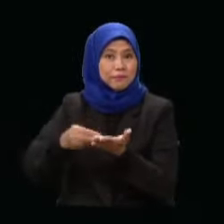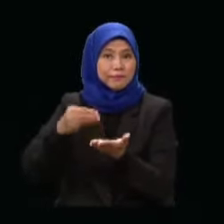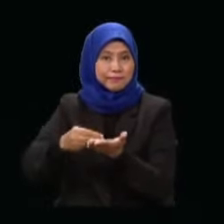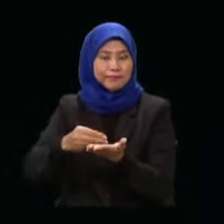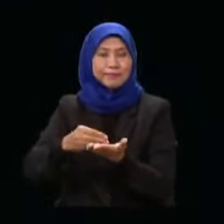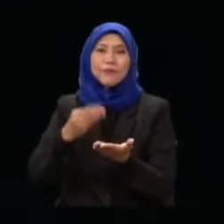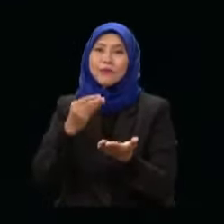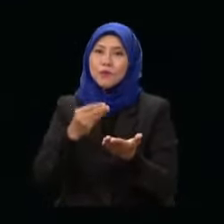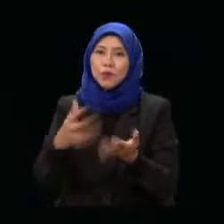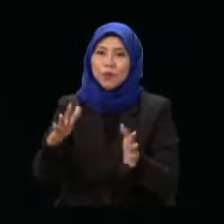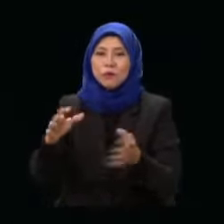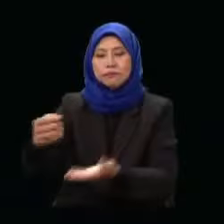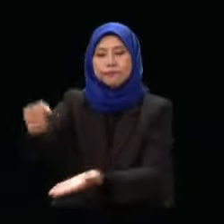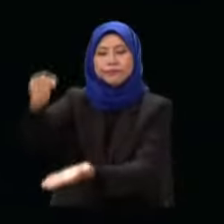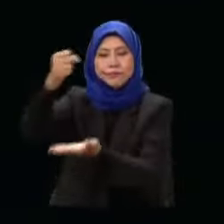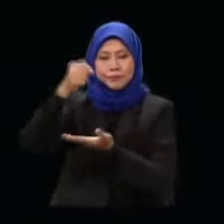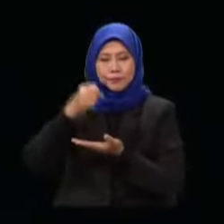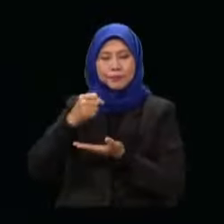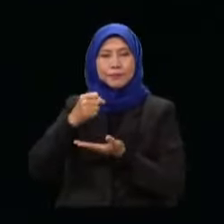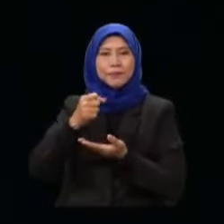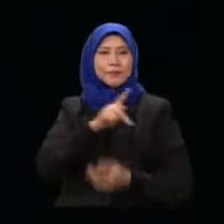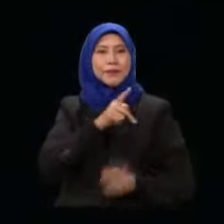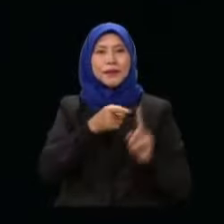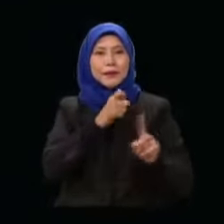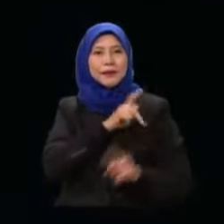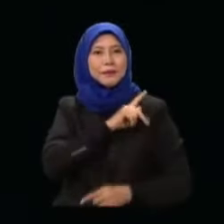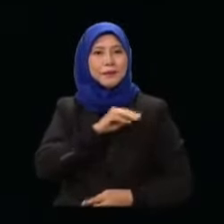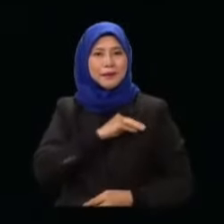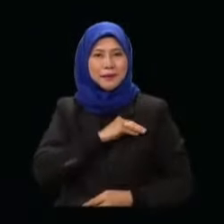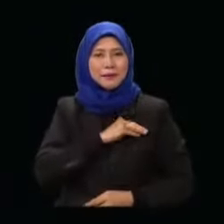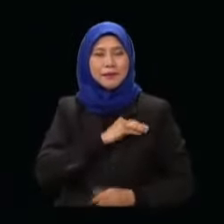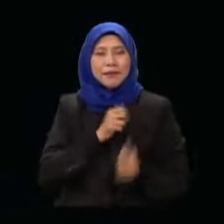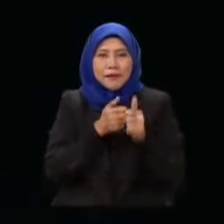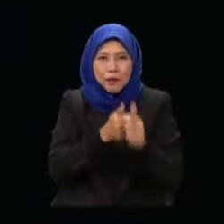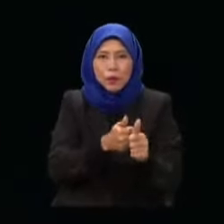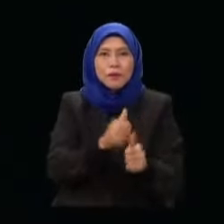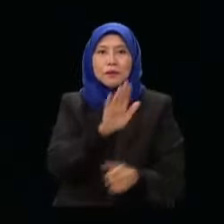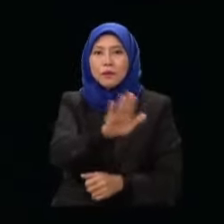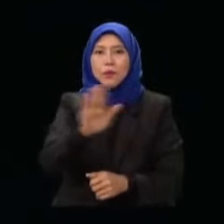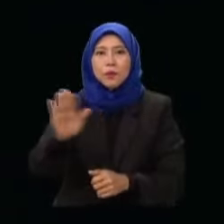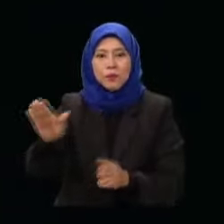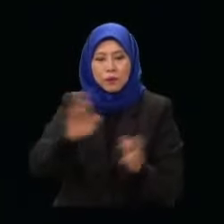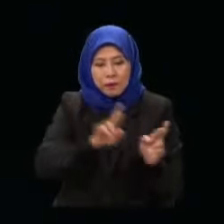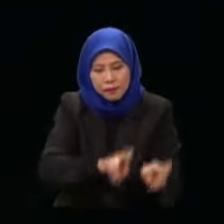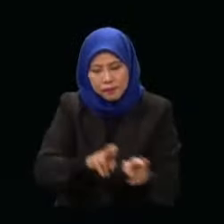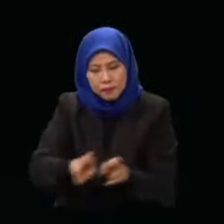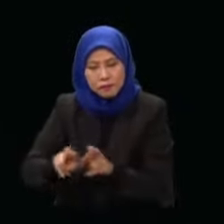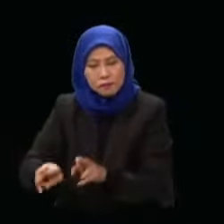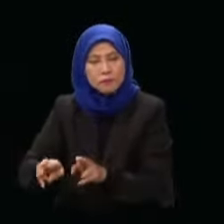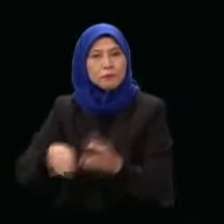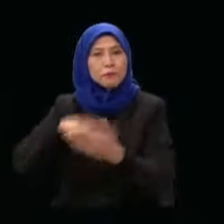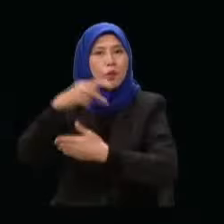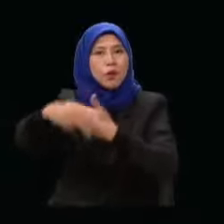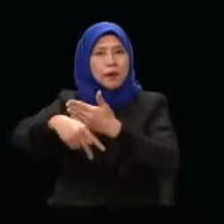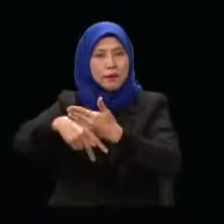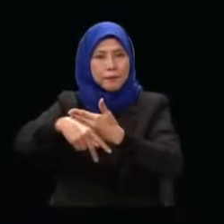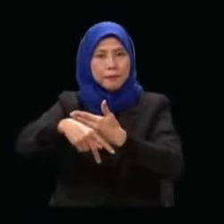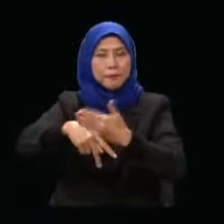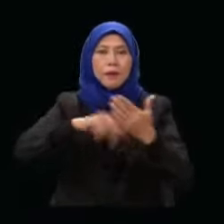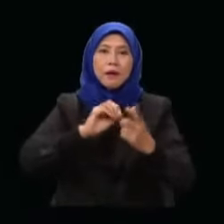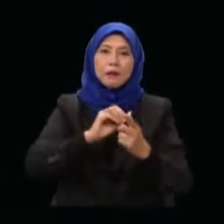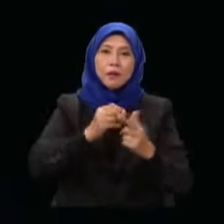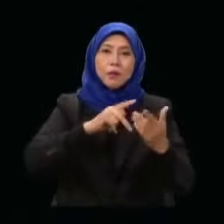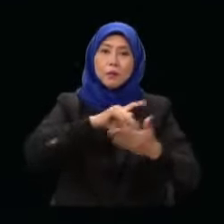a untuk Gan telah dibekalkan kepada kementerian-kementerian mengikut kepada perancangan program ataupun